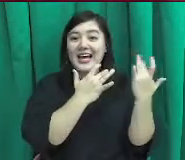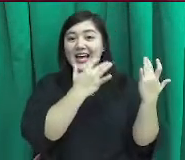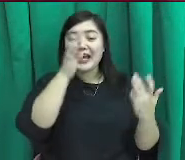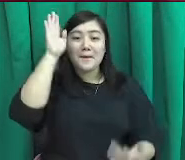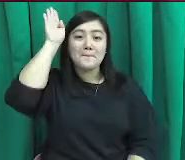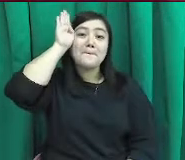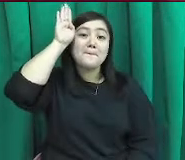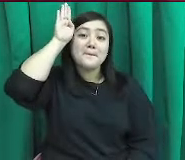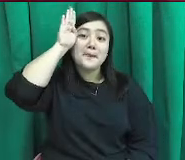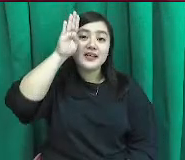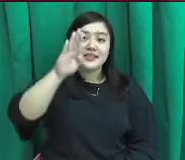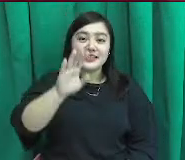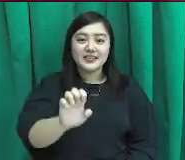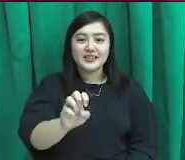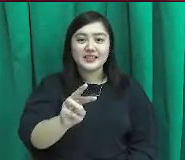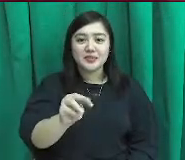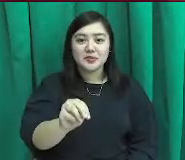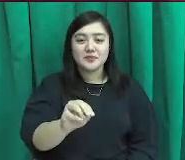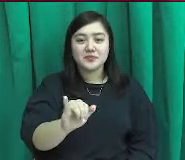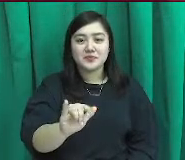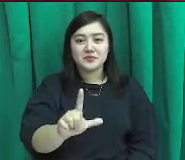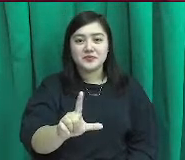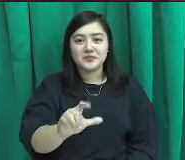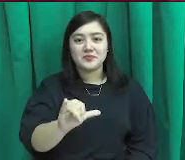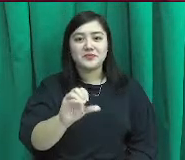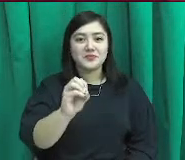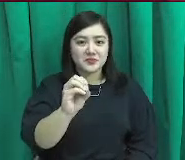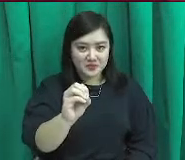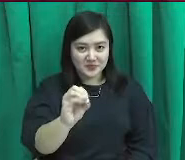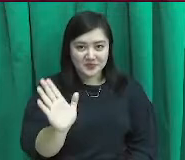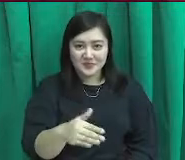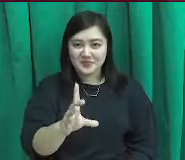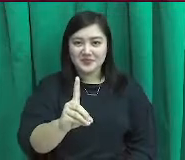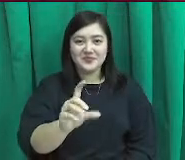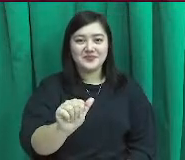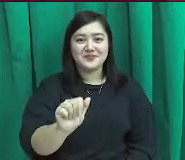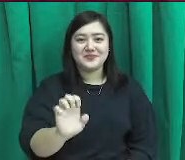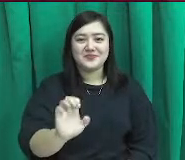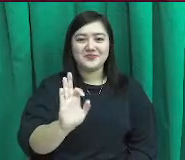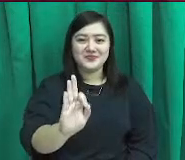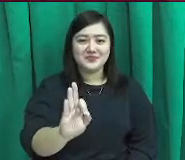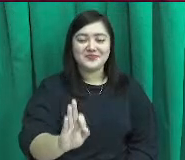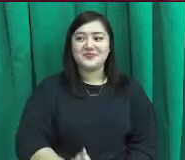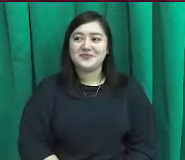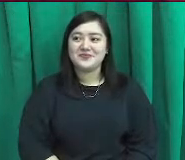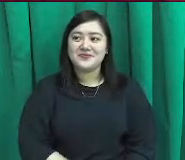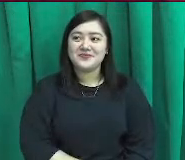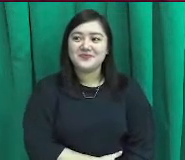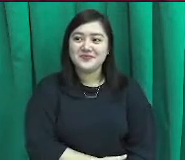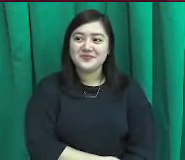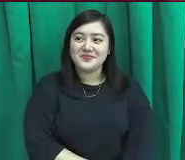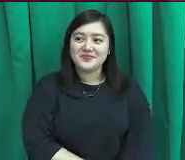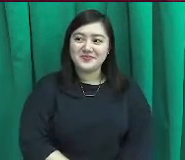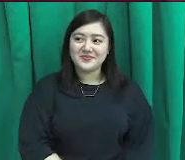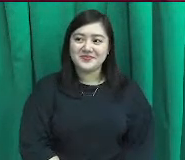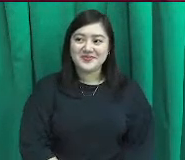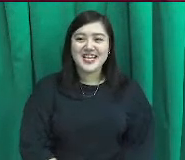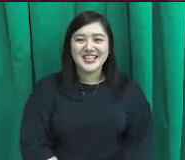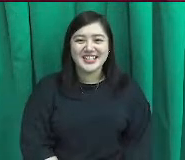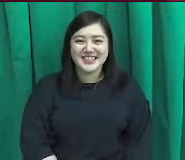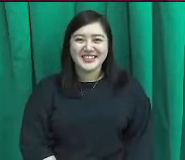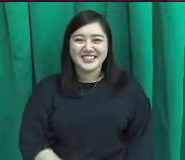pa natin kasi naiwas siya na masingil. Kilala ko yan. Kilala mo? Palagay ko, 25 years nang nakatira sa bahay yan.